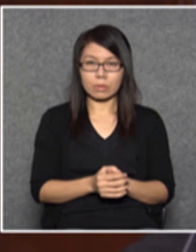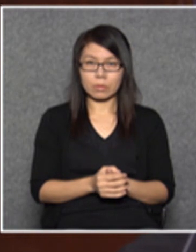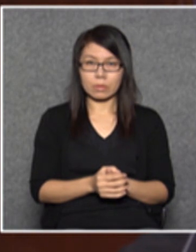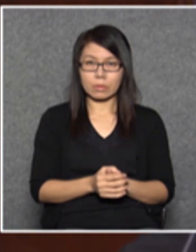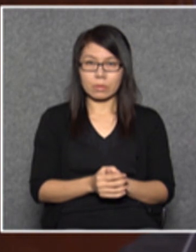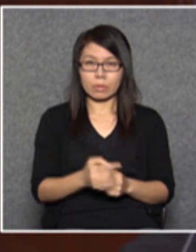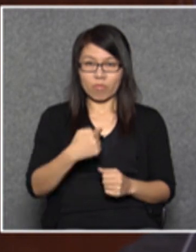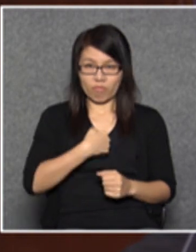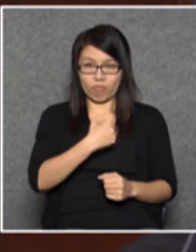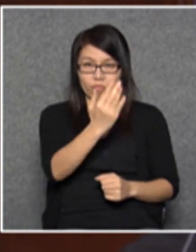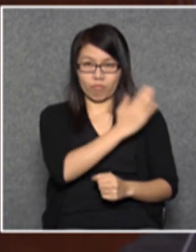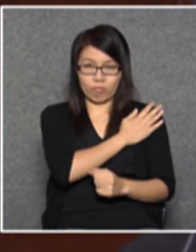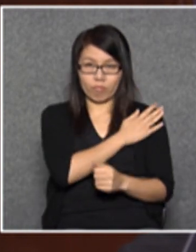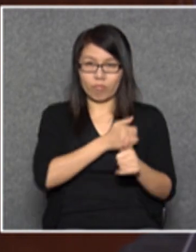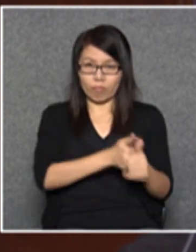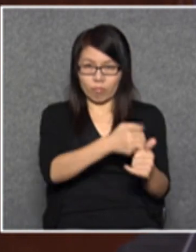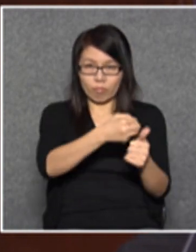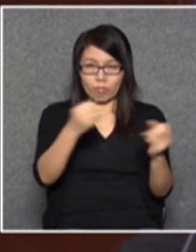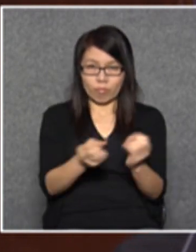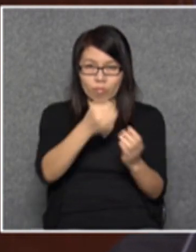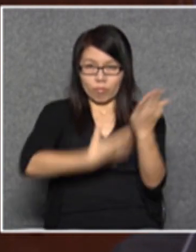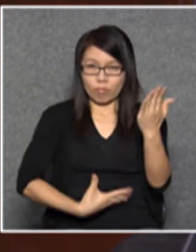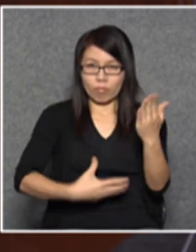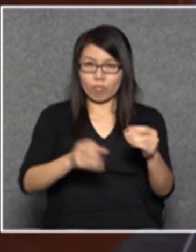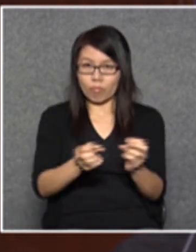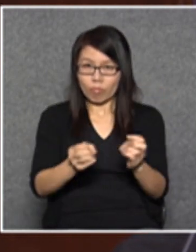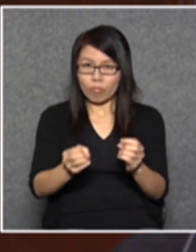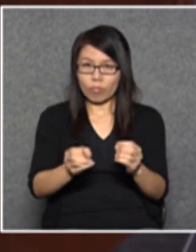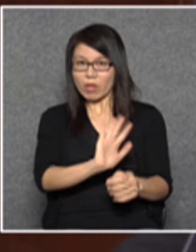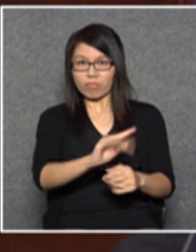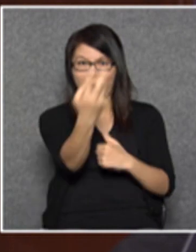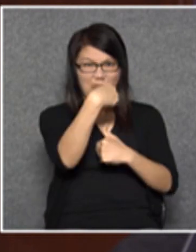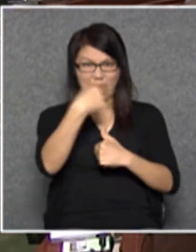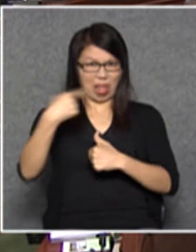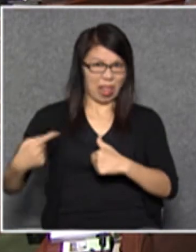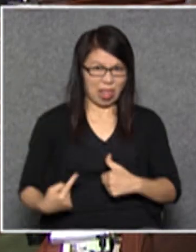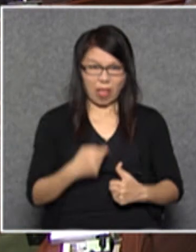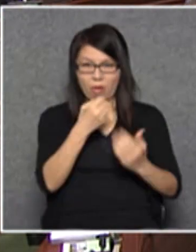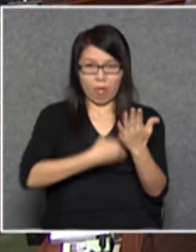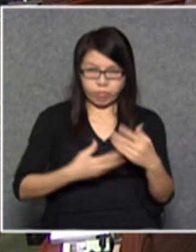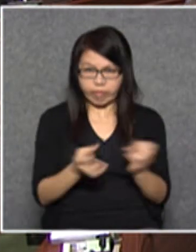我是負責按議事規則主持會議的，不需要大家提我規程問題。